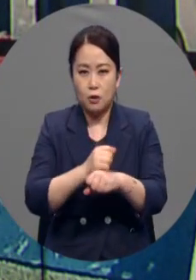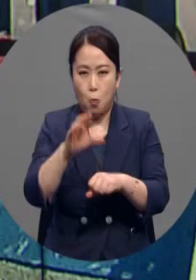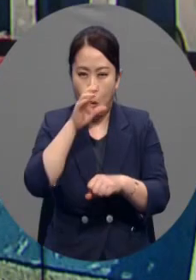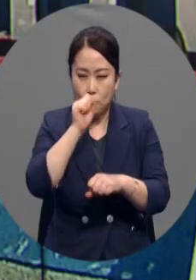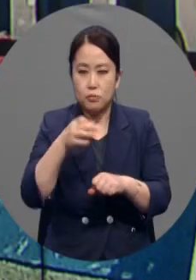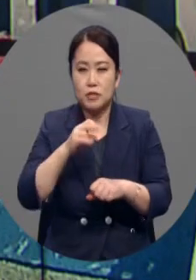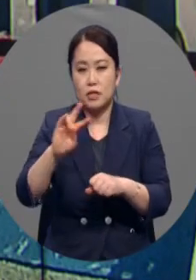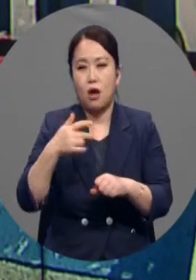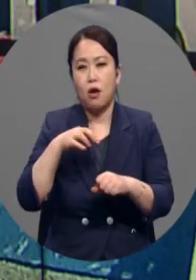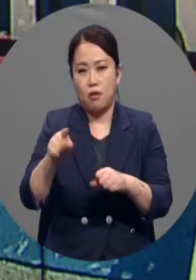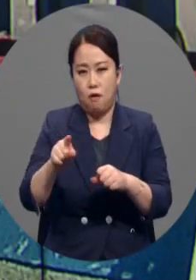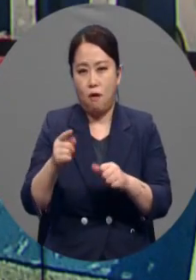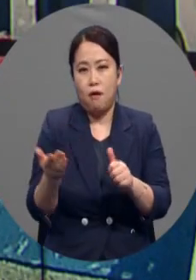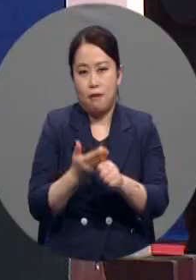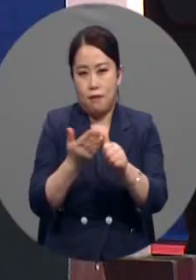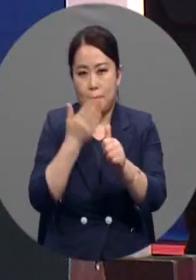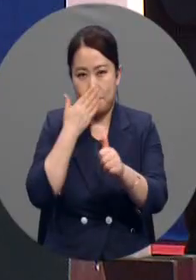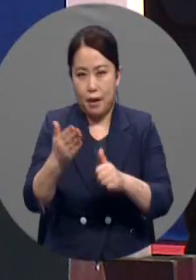보도입니다